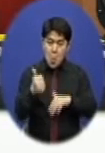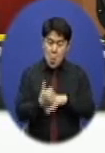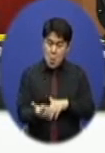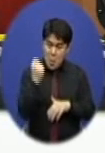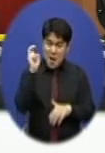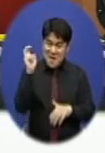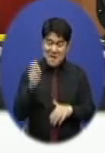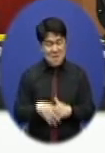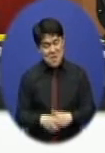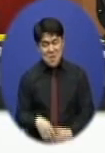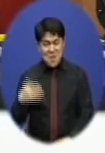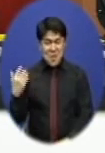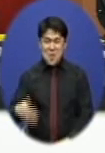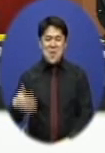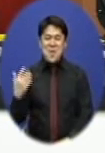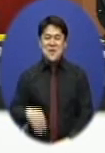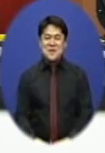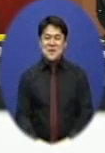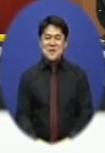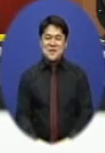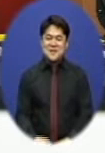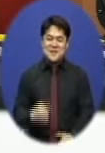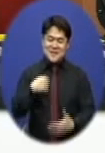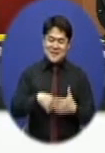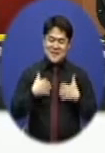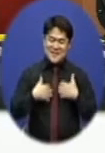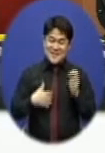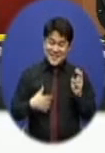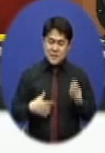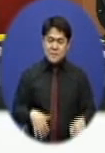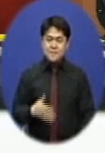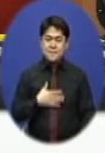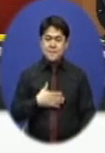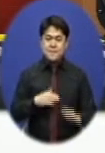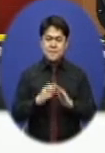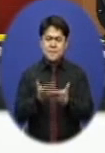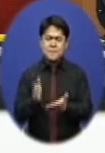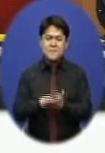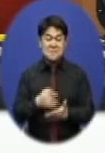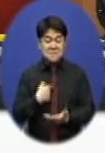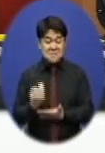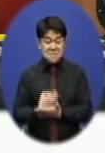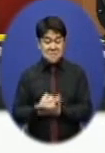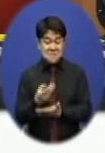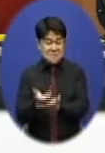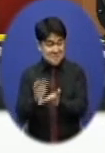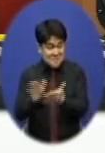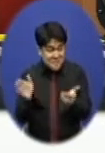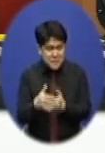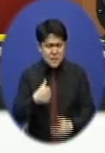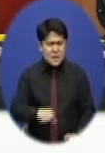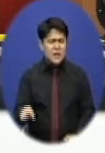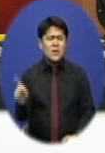봐요. 젊은 예. 아들이. 예. 아이고 대견하시네요. 그러니까요. 저는 저희 집 리모델링을 제가 벌어서 했는데 저희 아유. 아들은